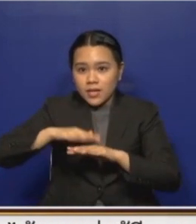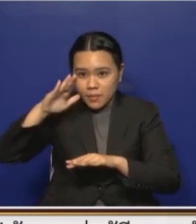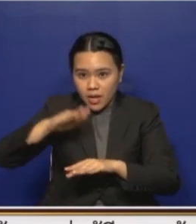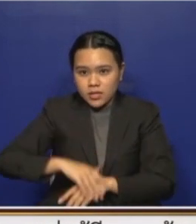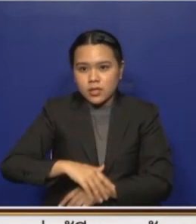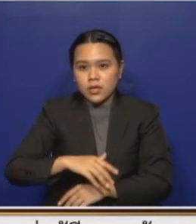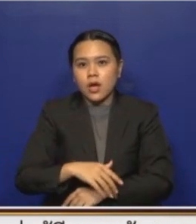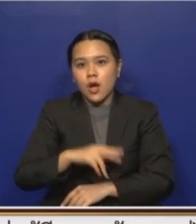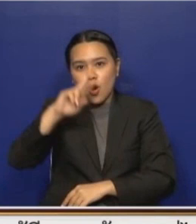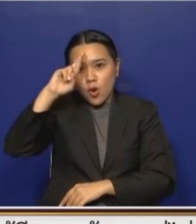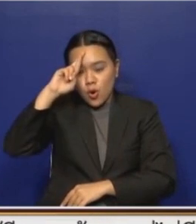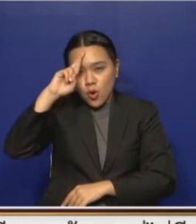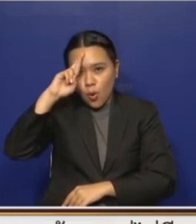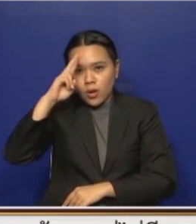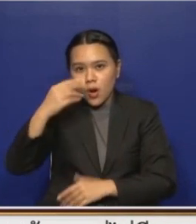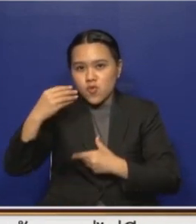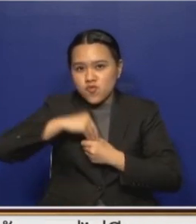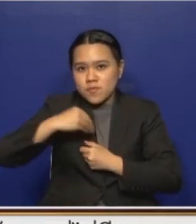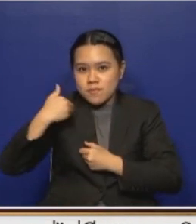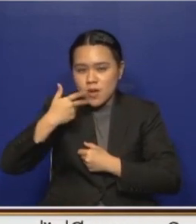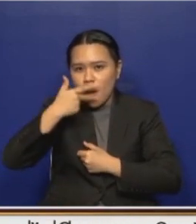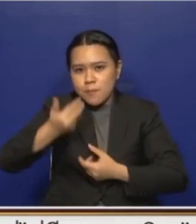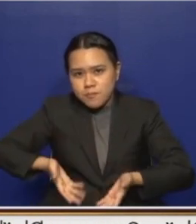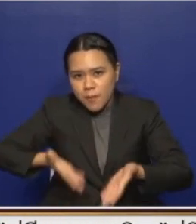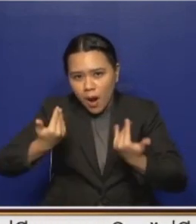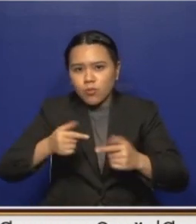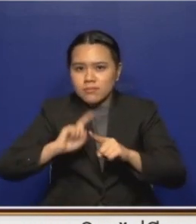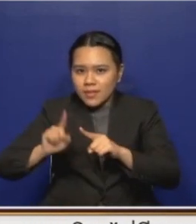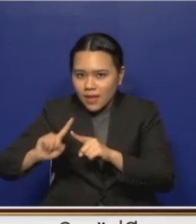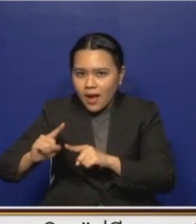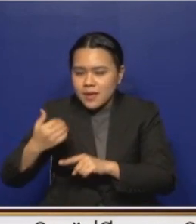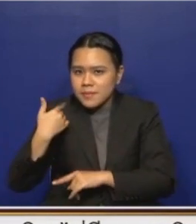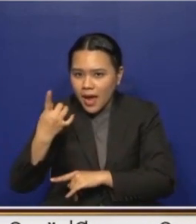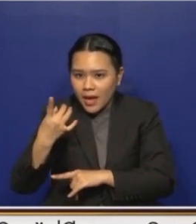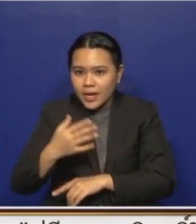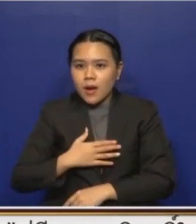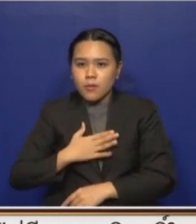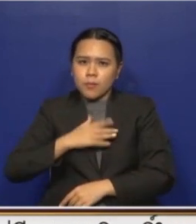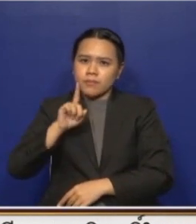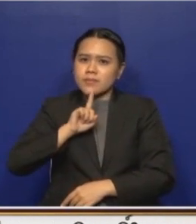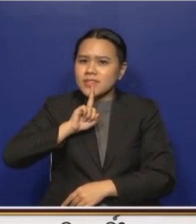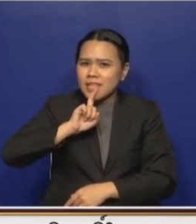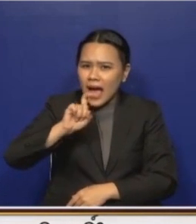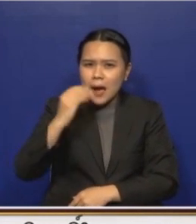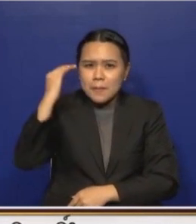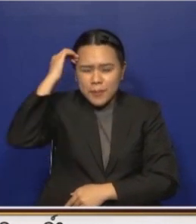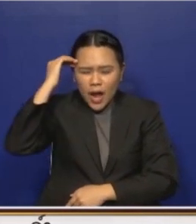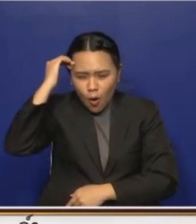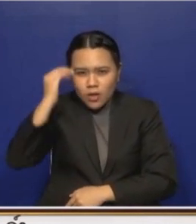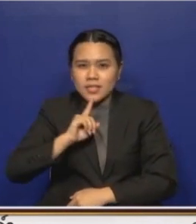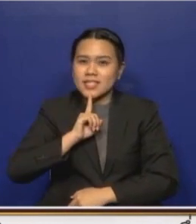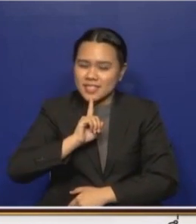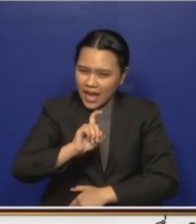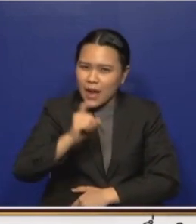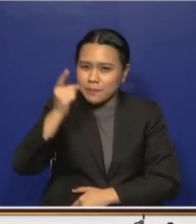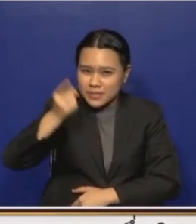านฟังดีๆนะไฟเซอร์ซึ่งได้รับบอกว่าเป็นยี่ห้อแรกของโลกที่องค์การอนามัยโลกรับร